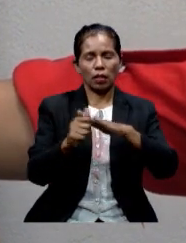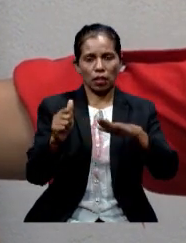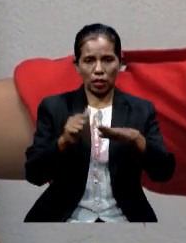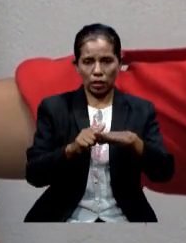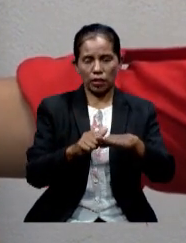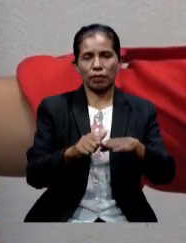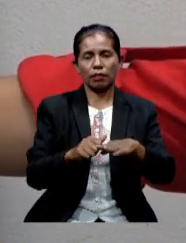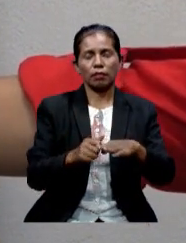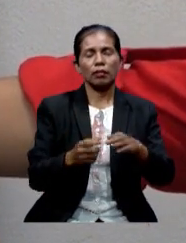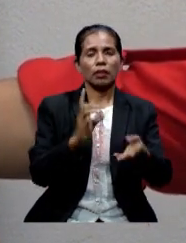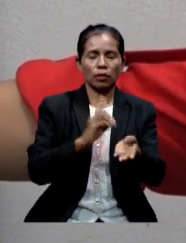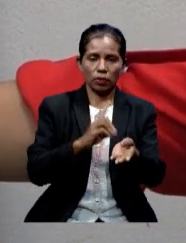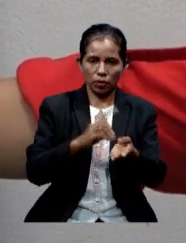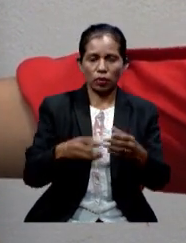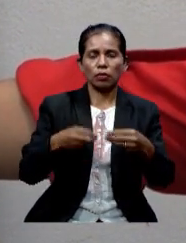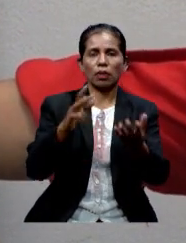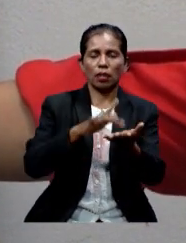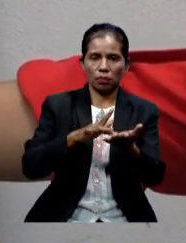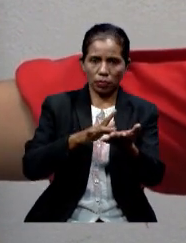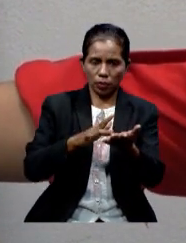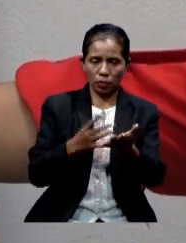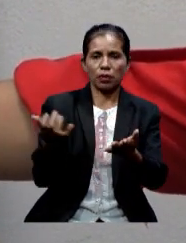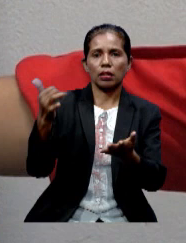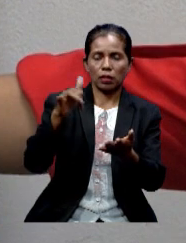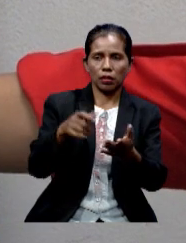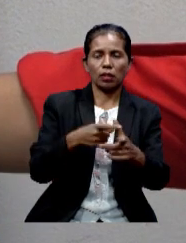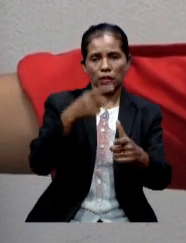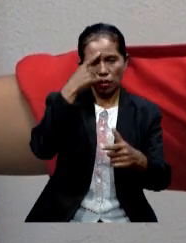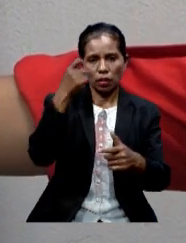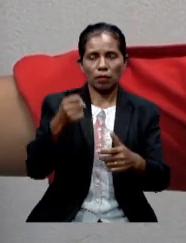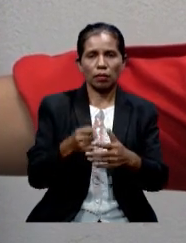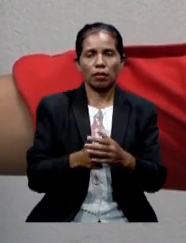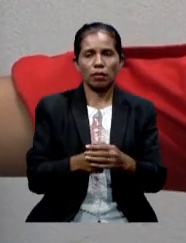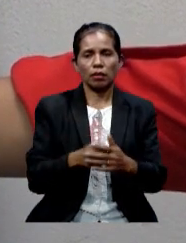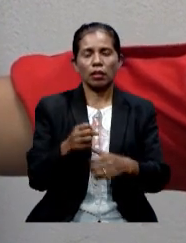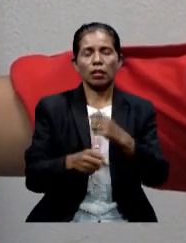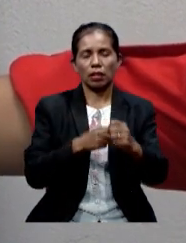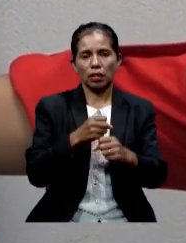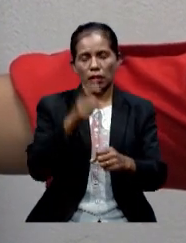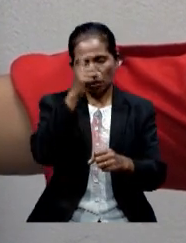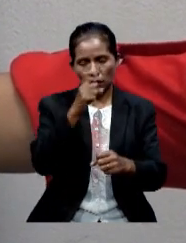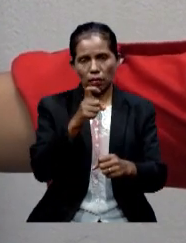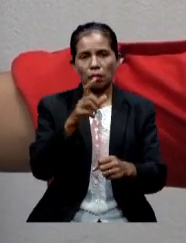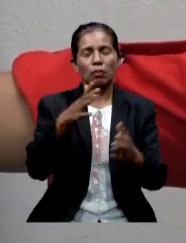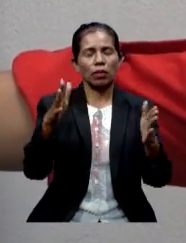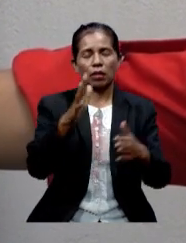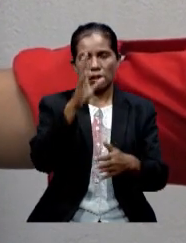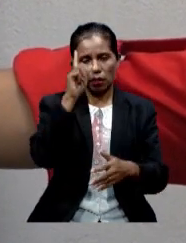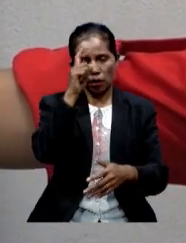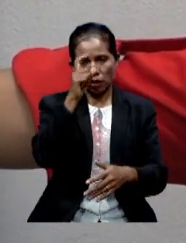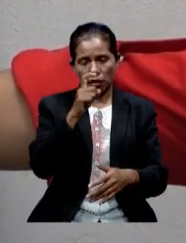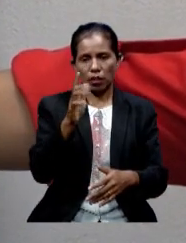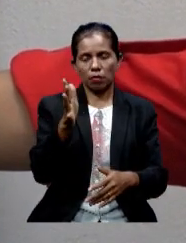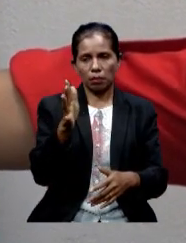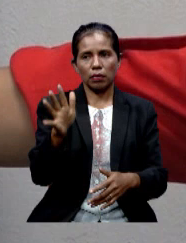fisiko, fo aing buruk prevensau, tamba ida tinam bot ne, ida 55 tahun ne, ini mos